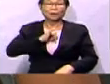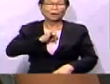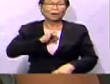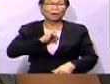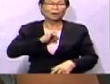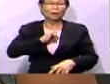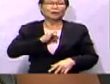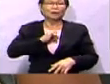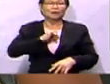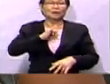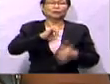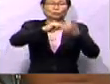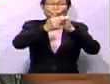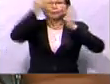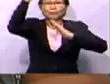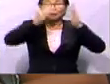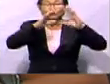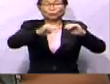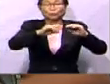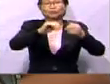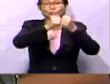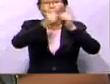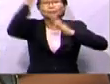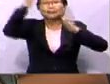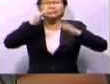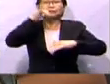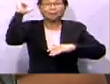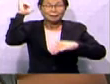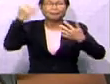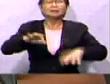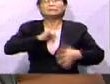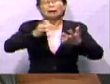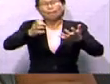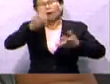jawatankuasa tertinggi sukan Malaysia. Dan saya ingin umumkan bahawa